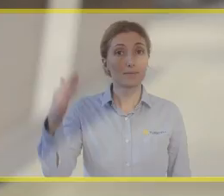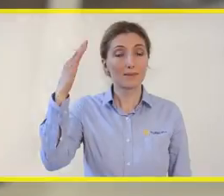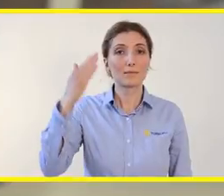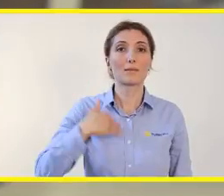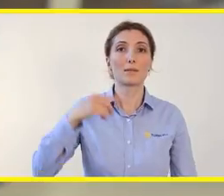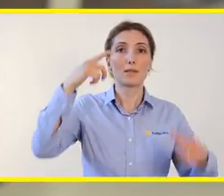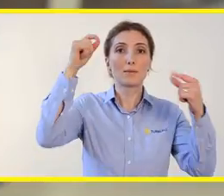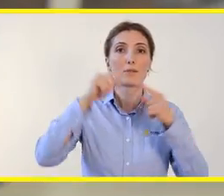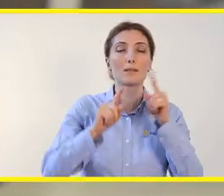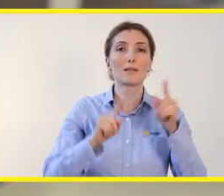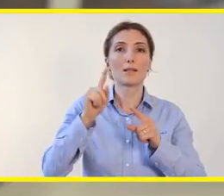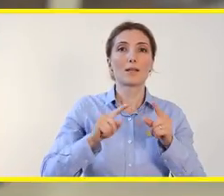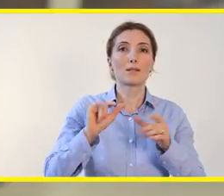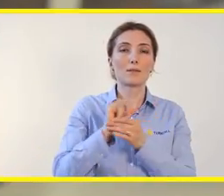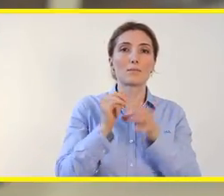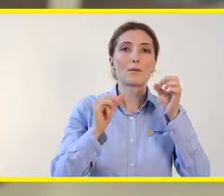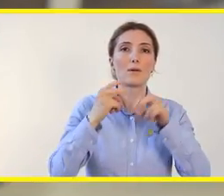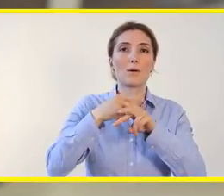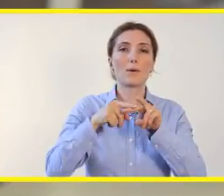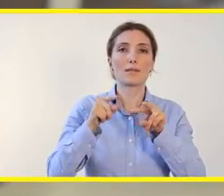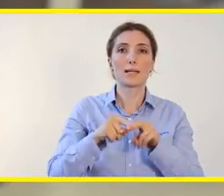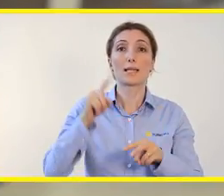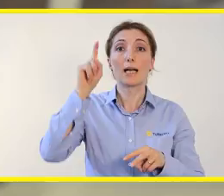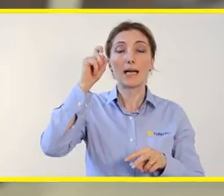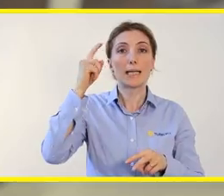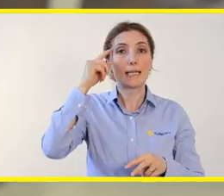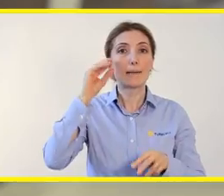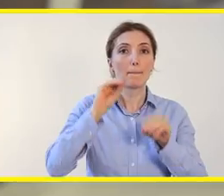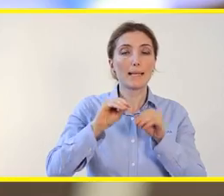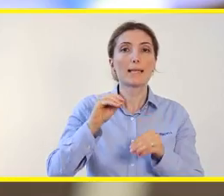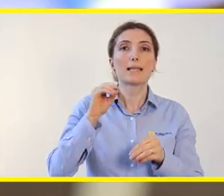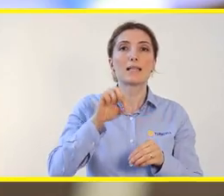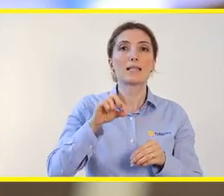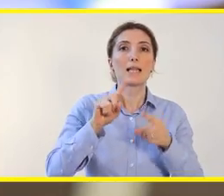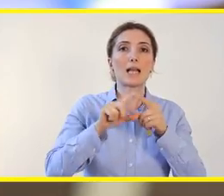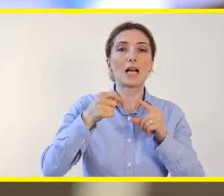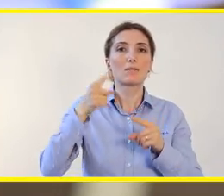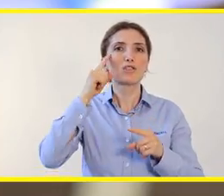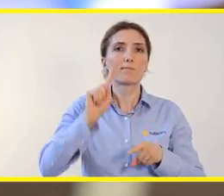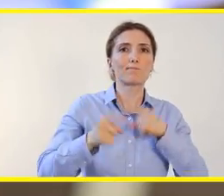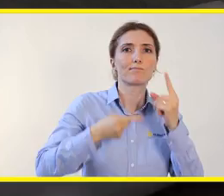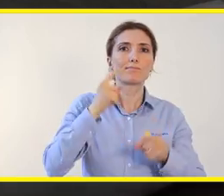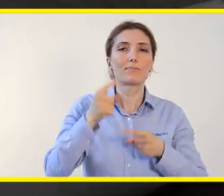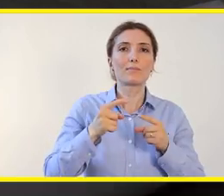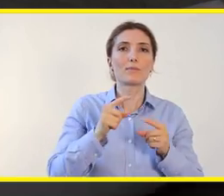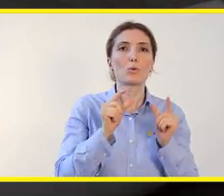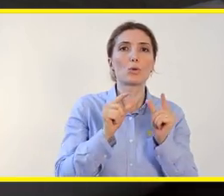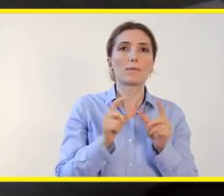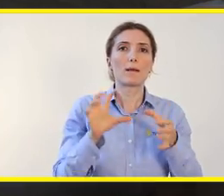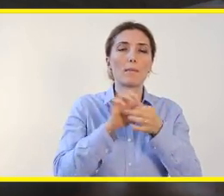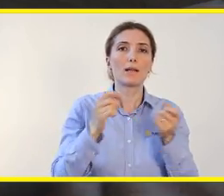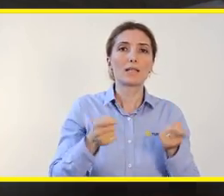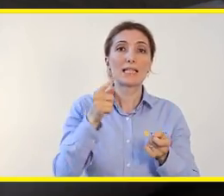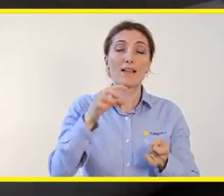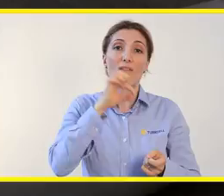Merhaba, ben Turkcell Teknoloji Danışmanınız Ozan. Akıllı bildirim widget'ı, T60 keşif uygulamanıza bağlı çalışan ve size